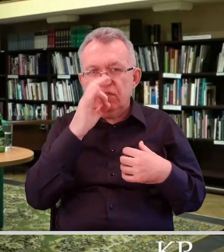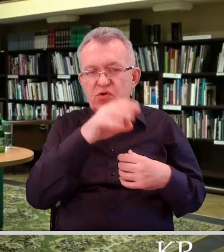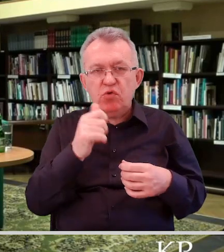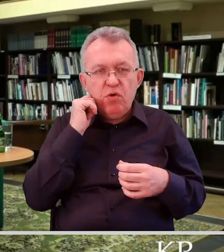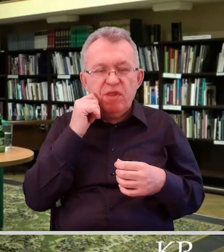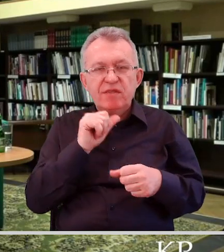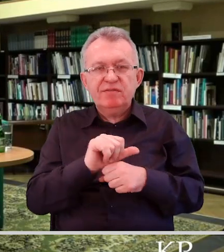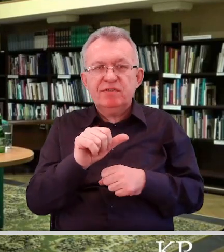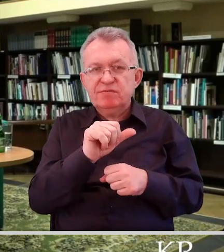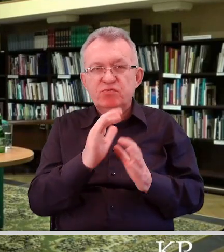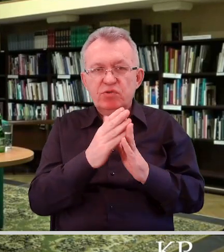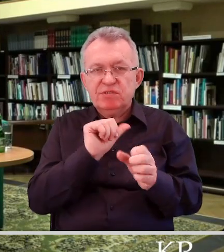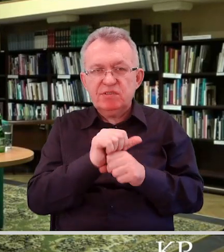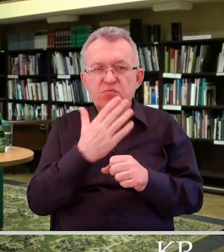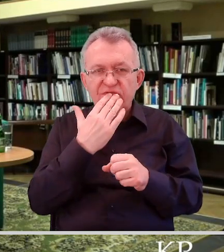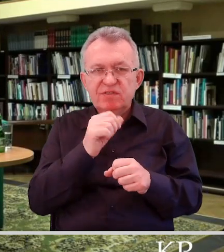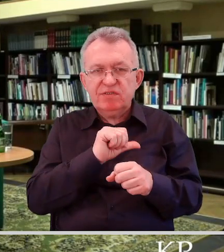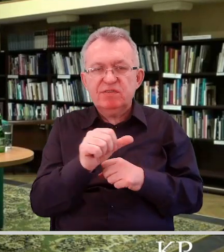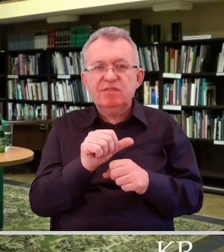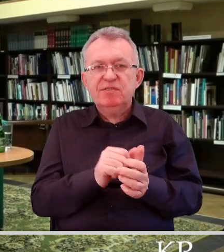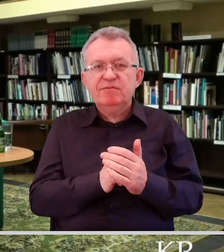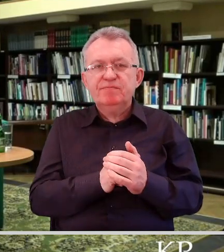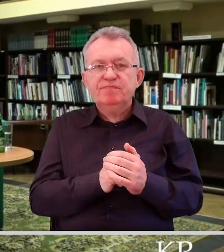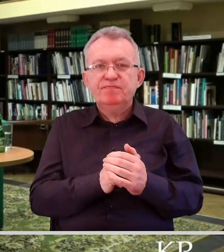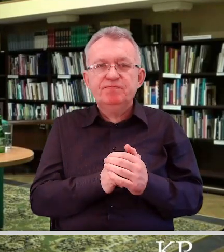ta książka jest tak skonstruowana, jak mówisz, to znaczy